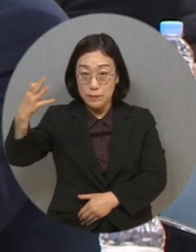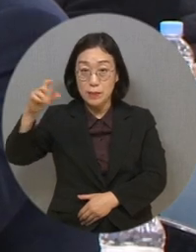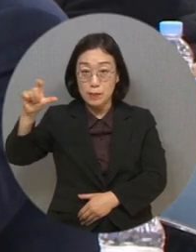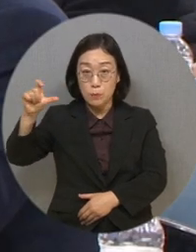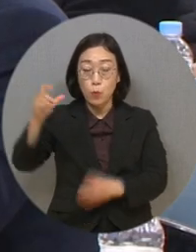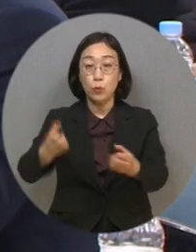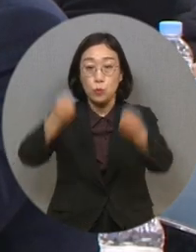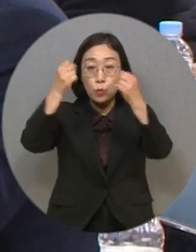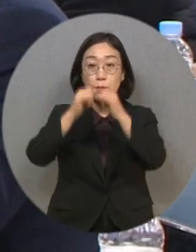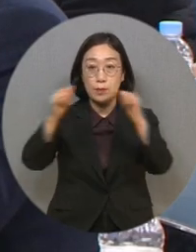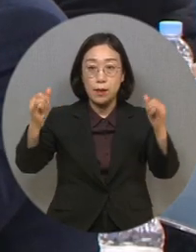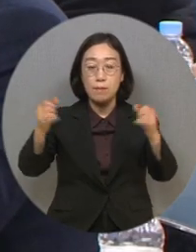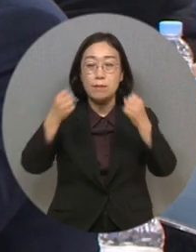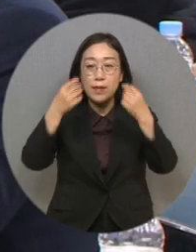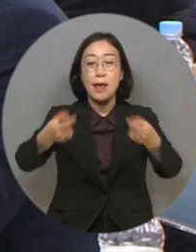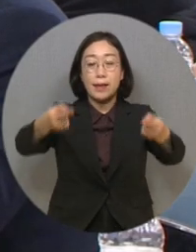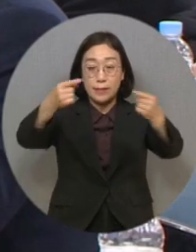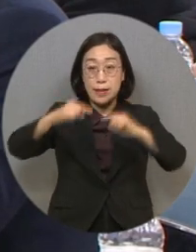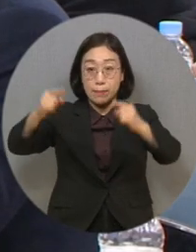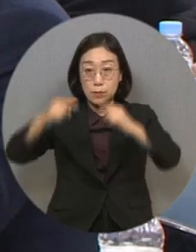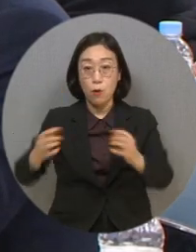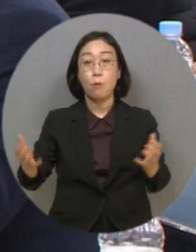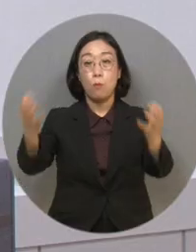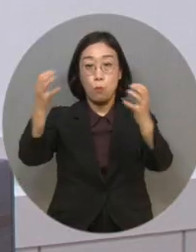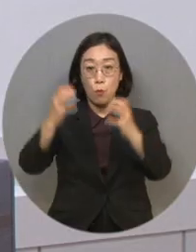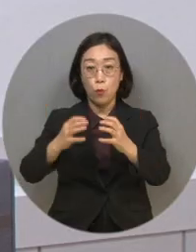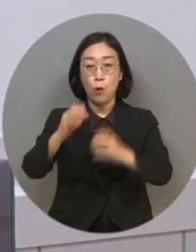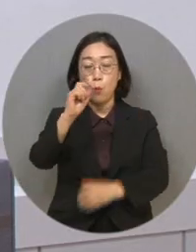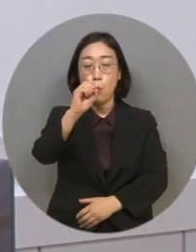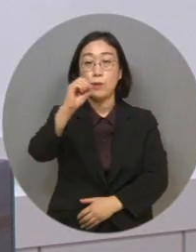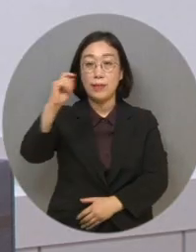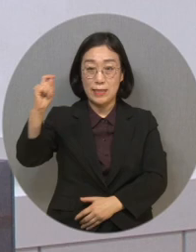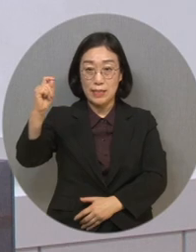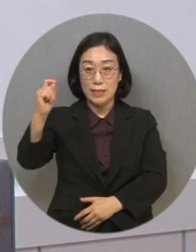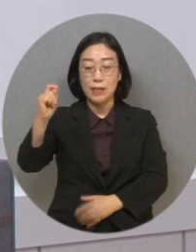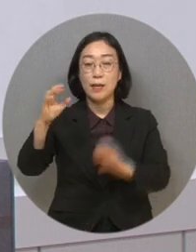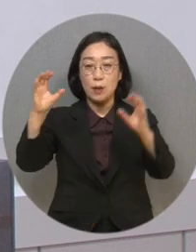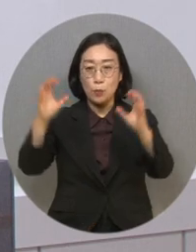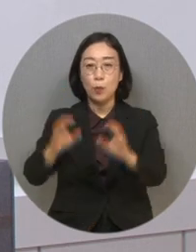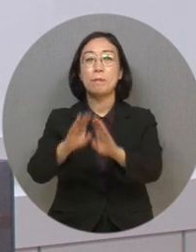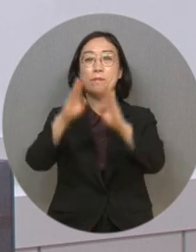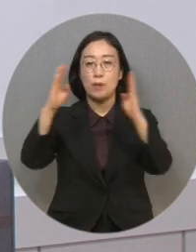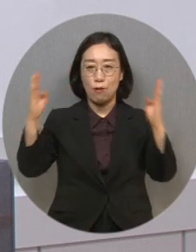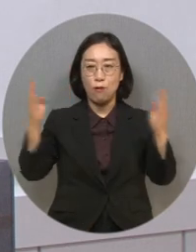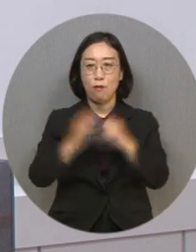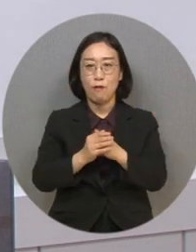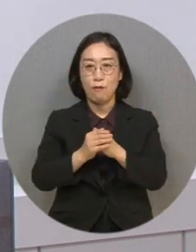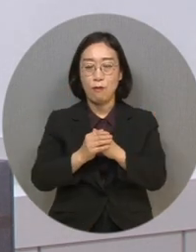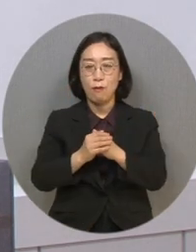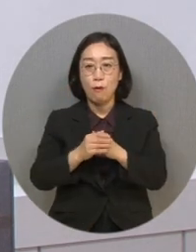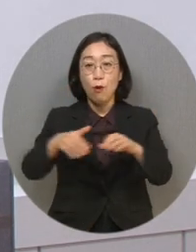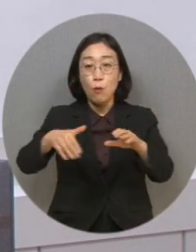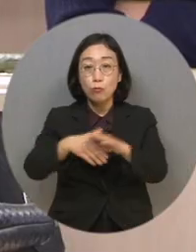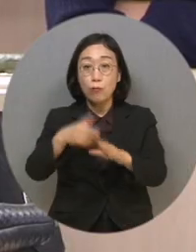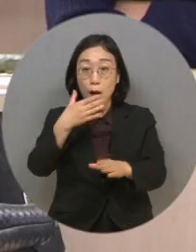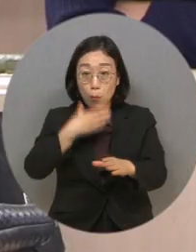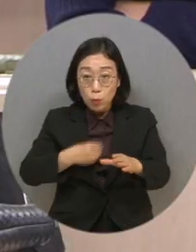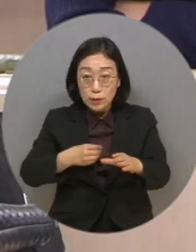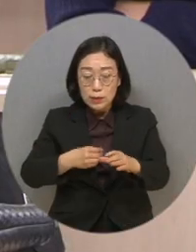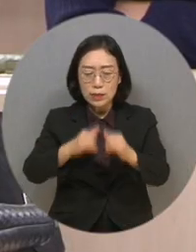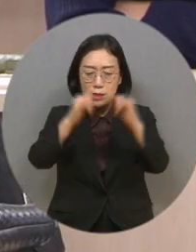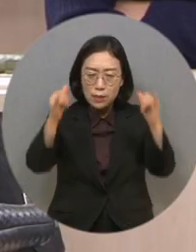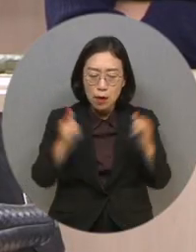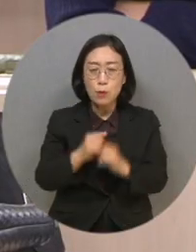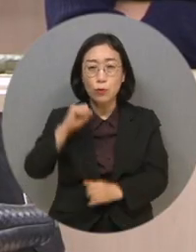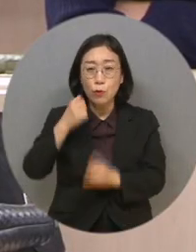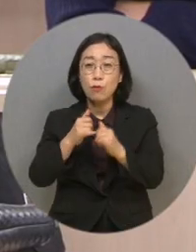많은 신입생들이 참석하여 함께 오리엔테이션 시간을 가졌습니다. 문화복지 CEO 과정은 사회적 약자와